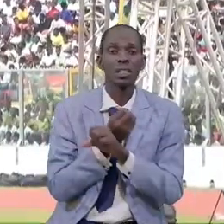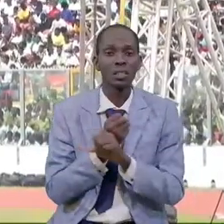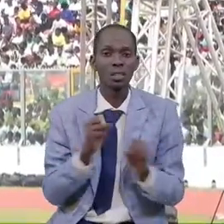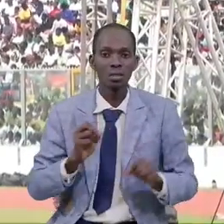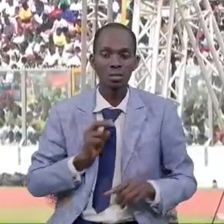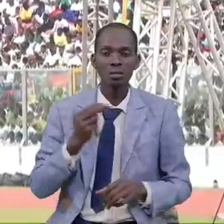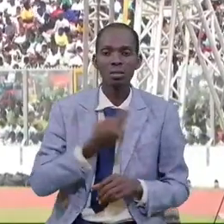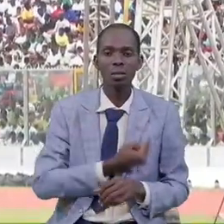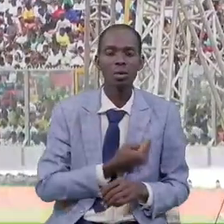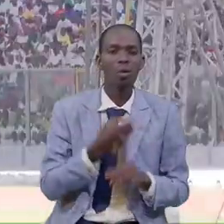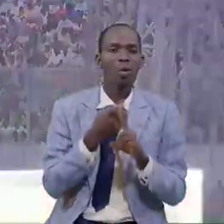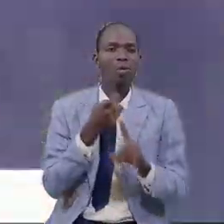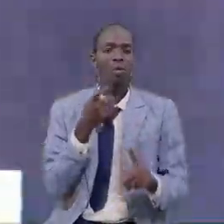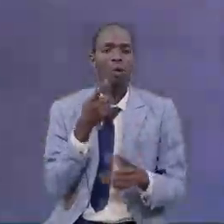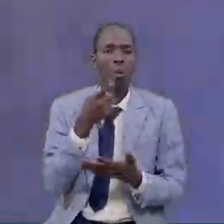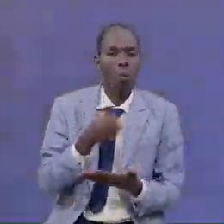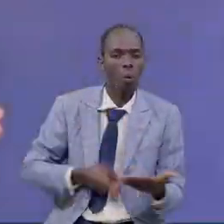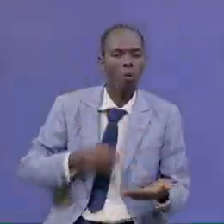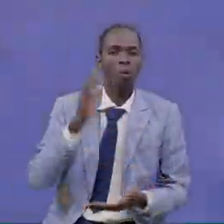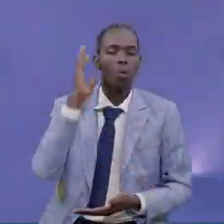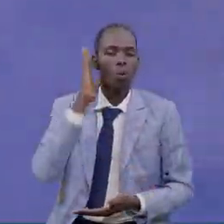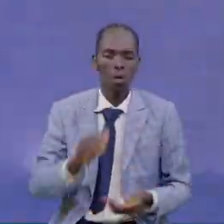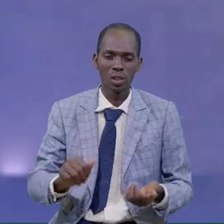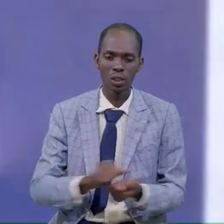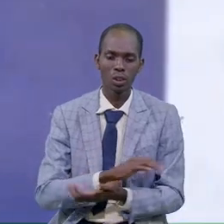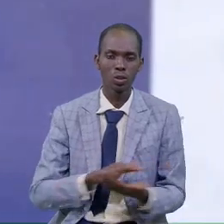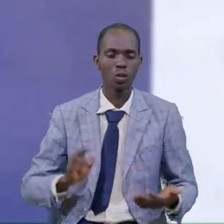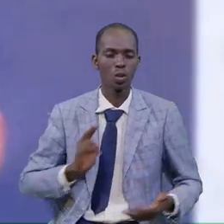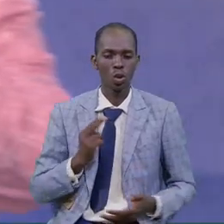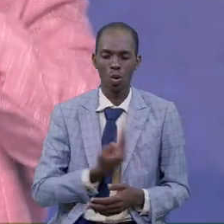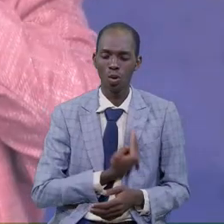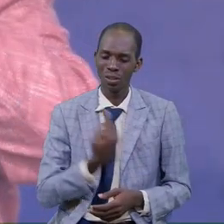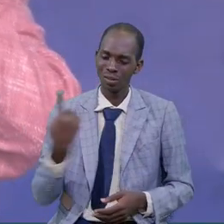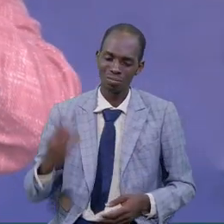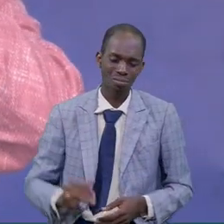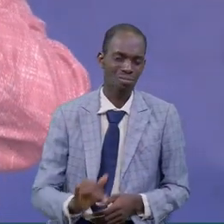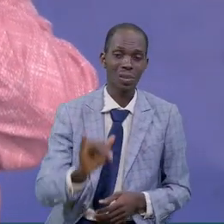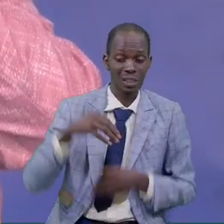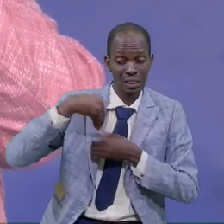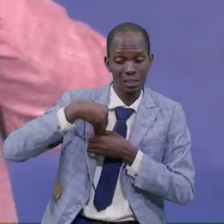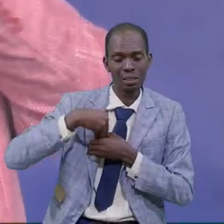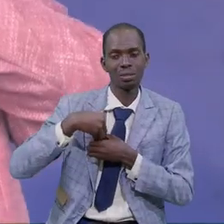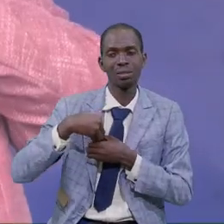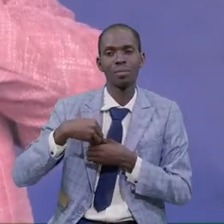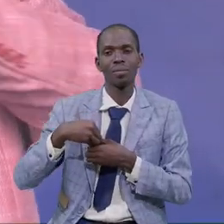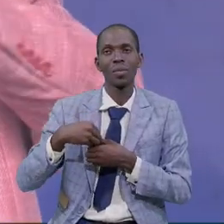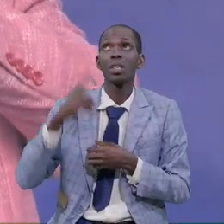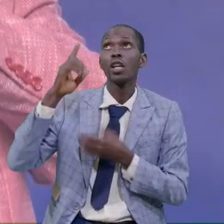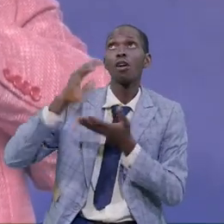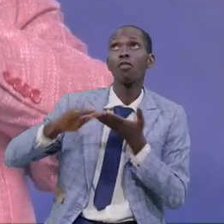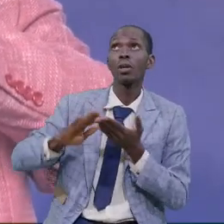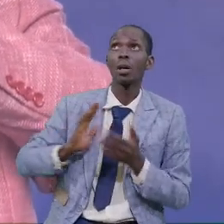sauve de ce qui va nous ruiner éternellement. Il pardonne nos péchés. Il